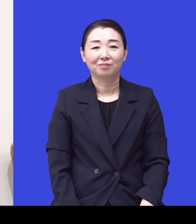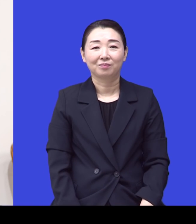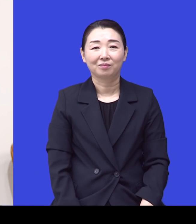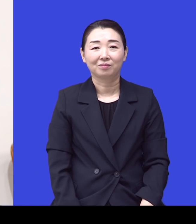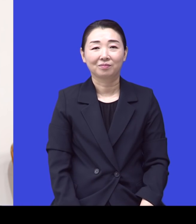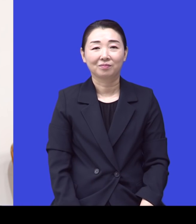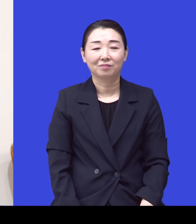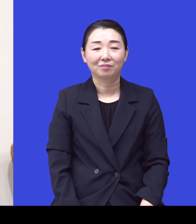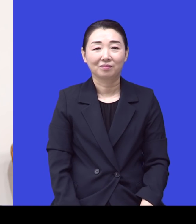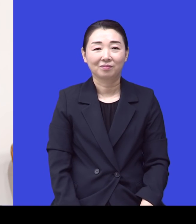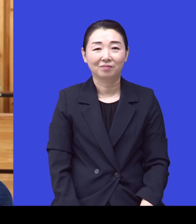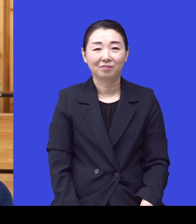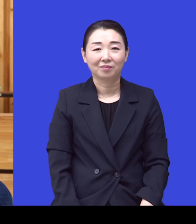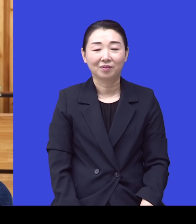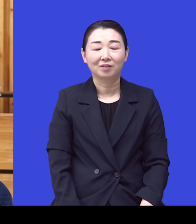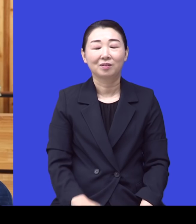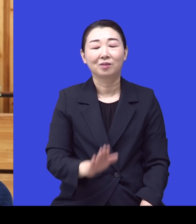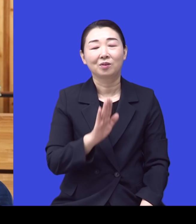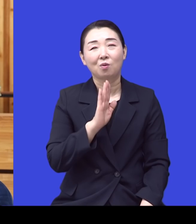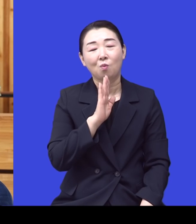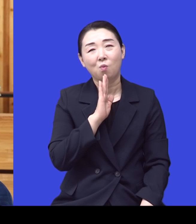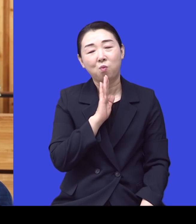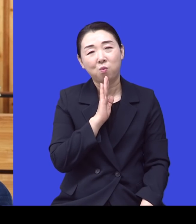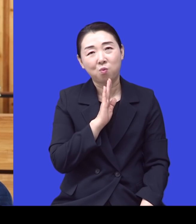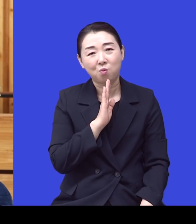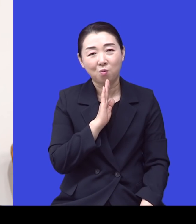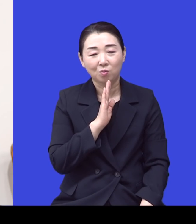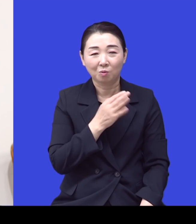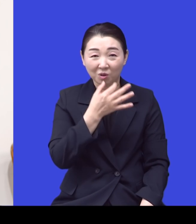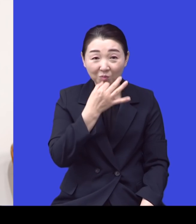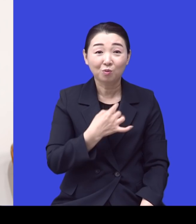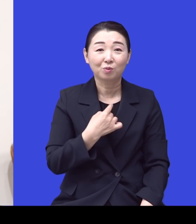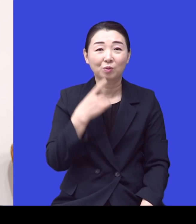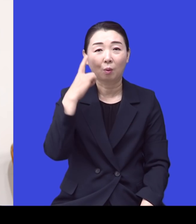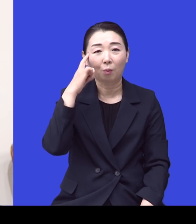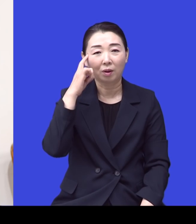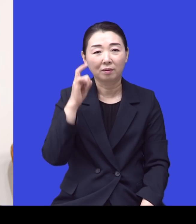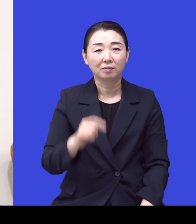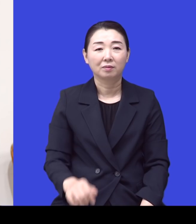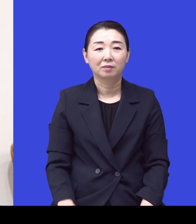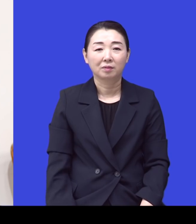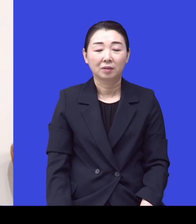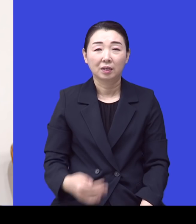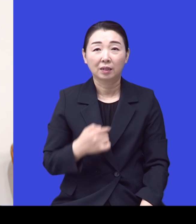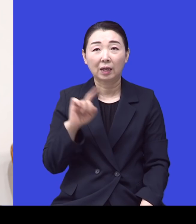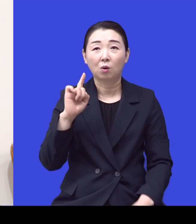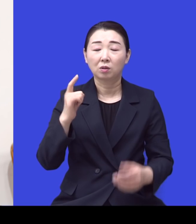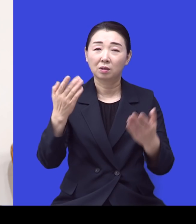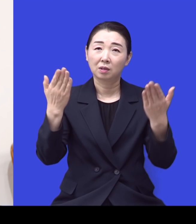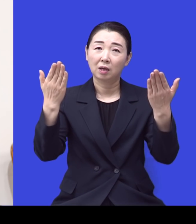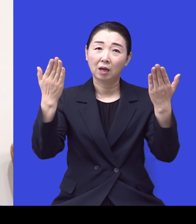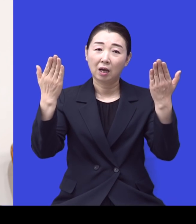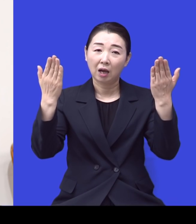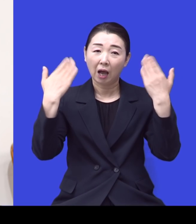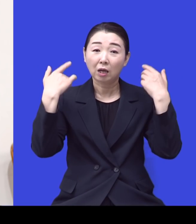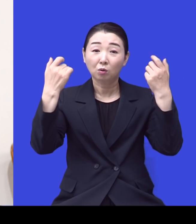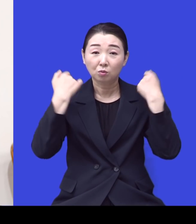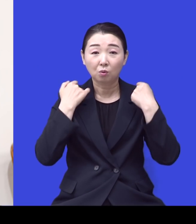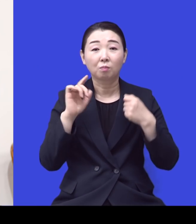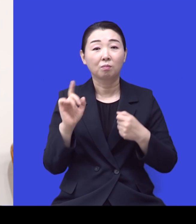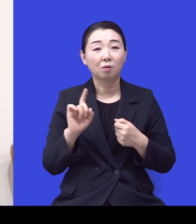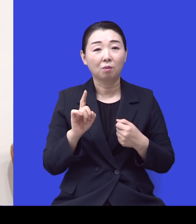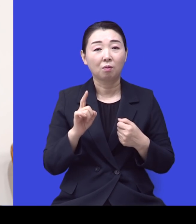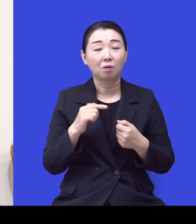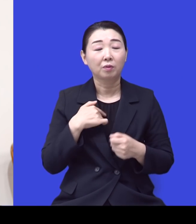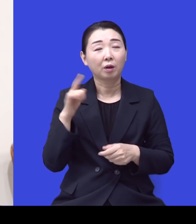정말 이건 정말 원색적인 거잖아요. 네, 네, 네, 그렇죠. 근데 그때 제가 너무 깨달은 게 내가 어느 학교를 나왔는지